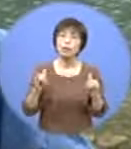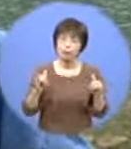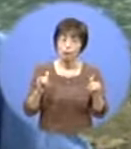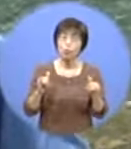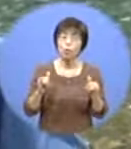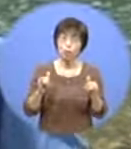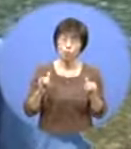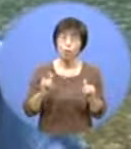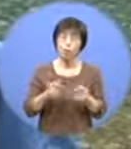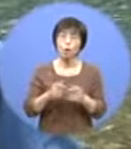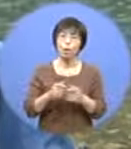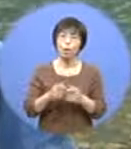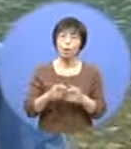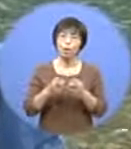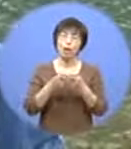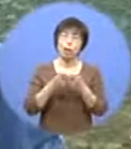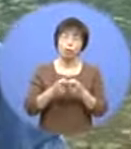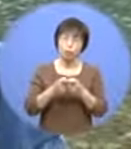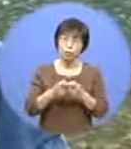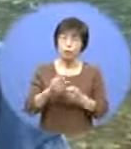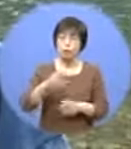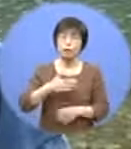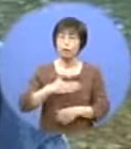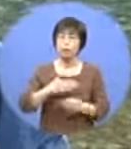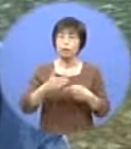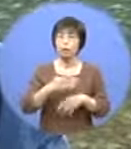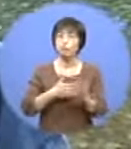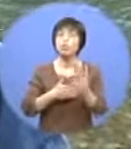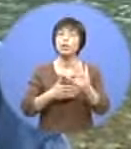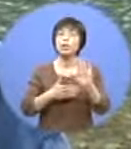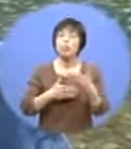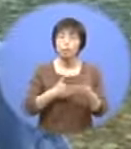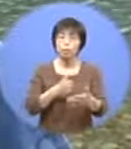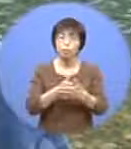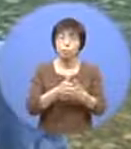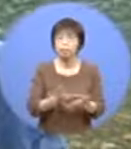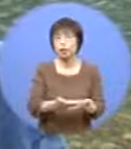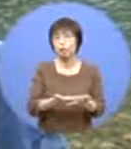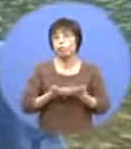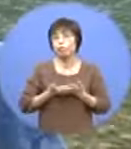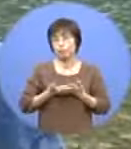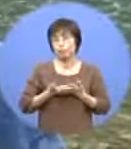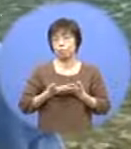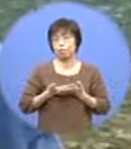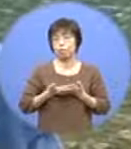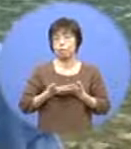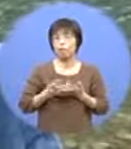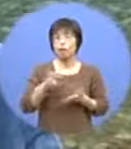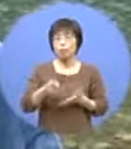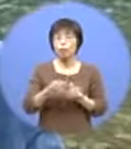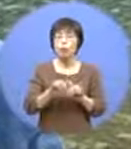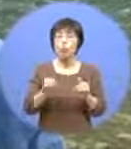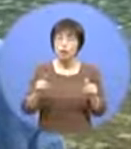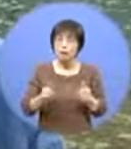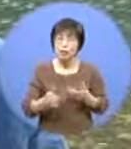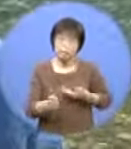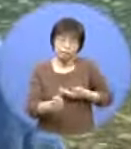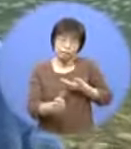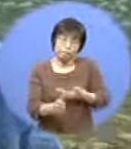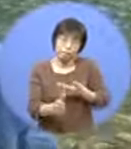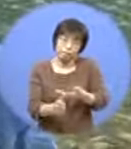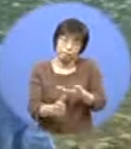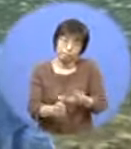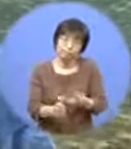んと今入ってくれてるんですよ、正直。それでもやっぱりお城がやってる後を続いてやろうという、まあ、志でやってくれてるんだけ